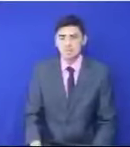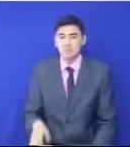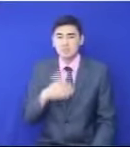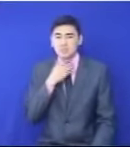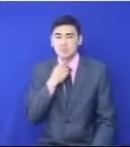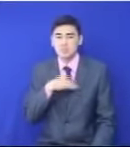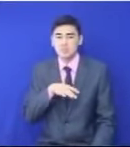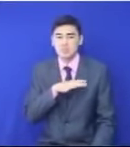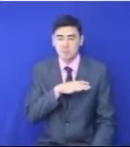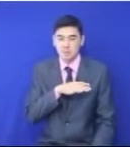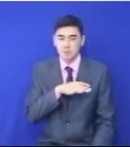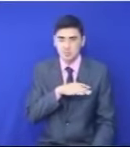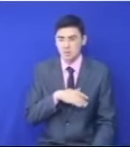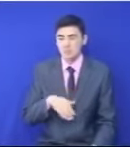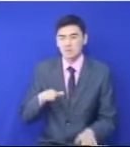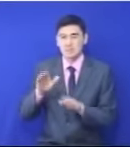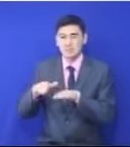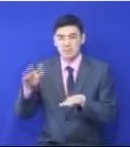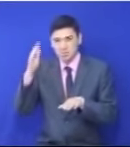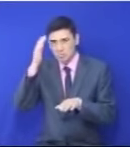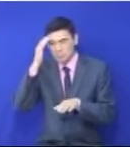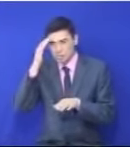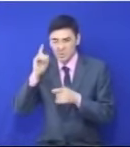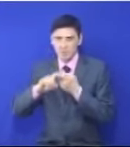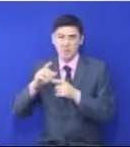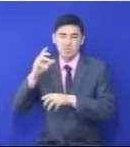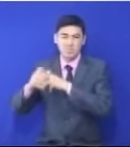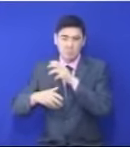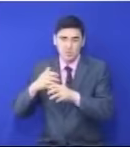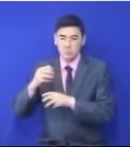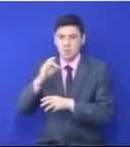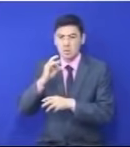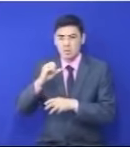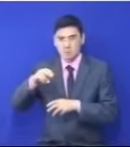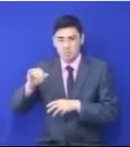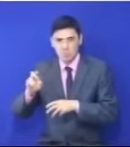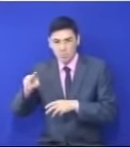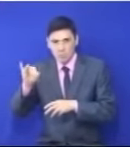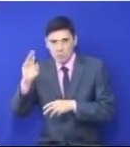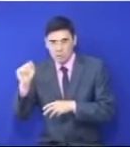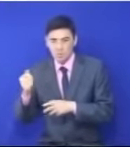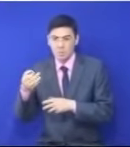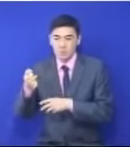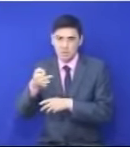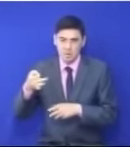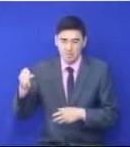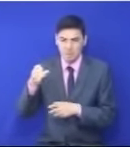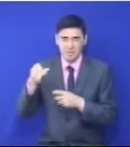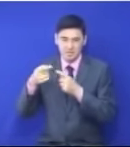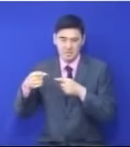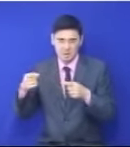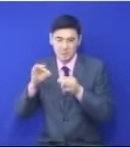В семье состоялся парад в чествование одаренных детей, победителей международных и республиканских проектов, предметных городских, областных и